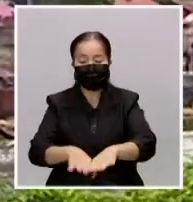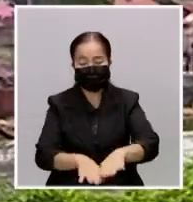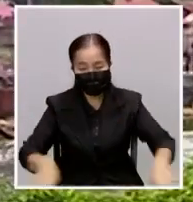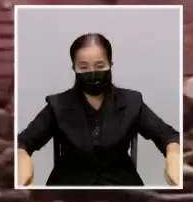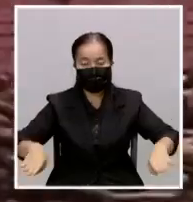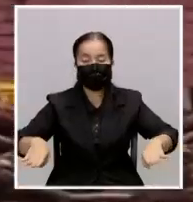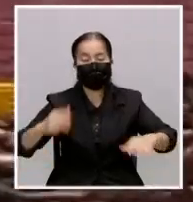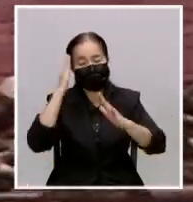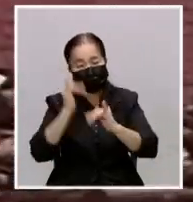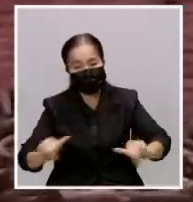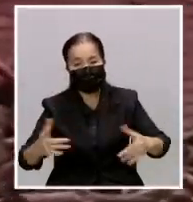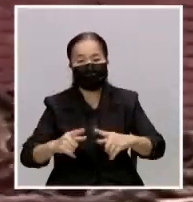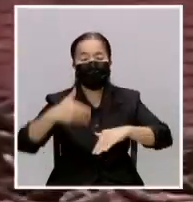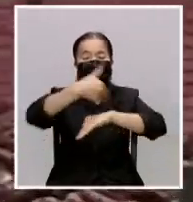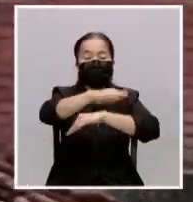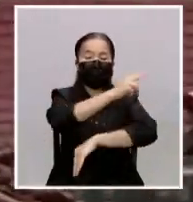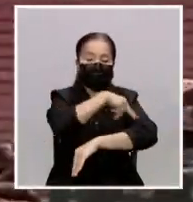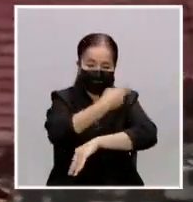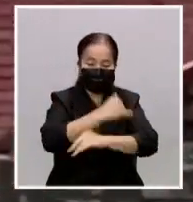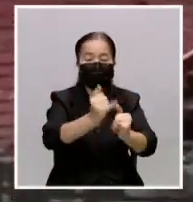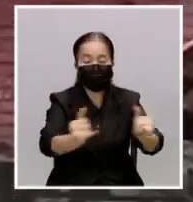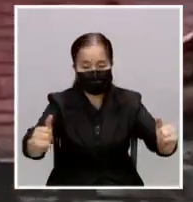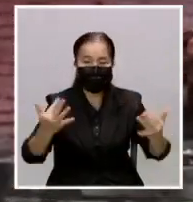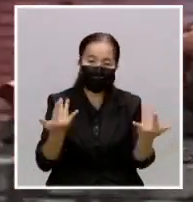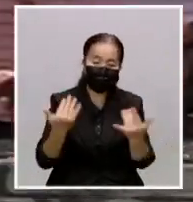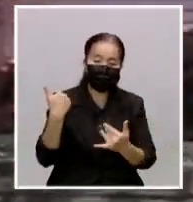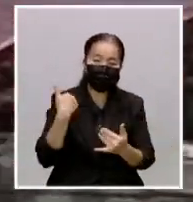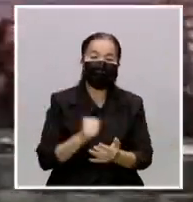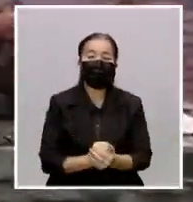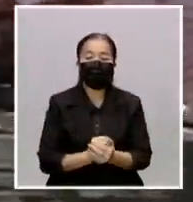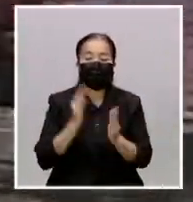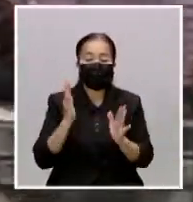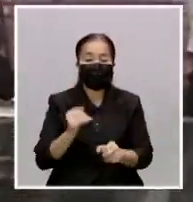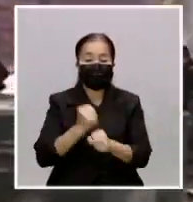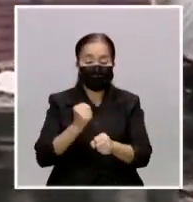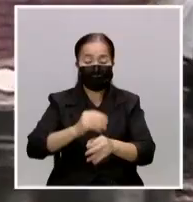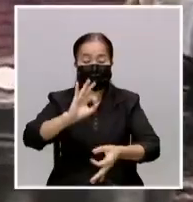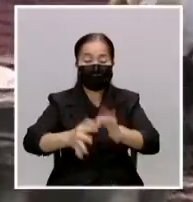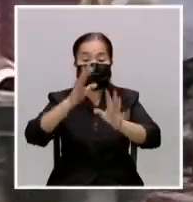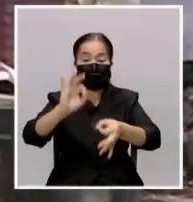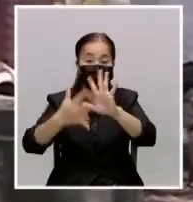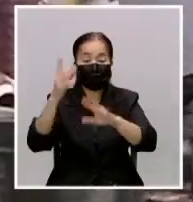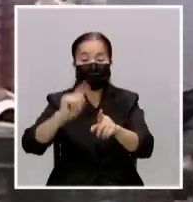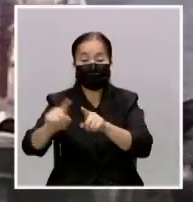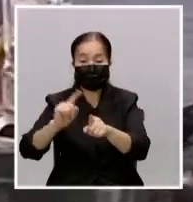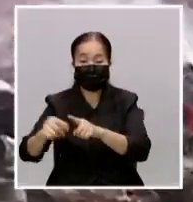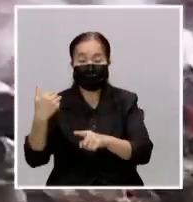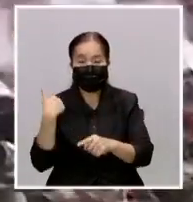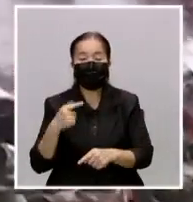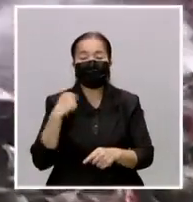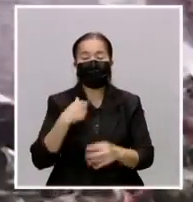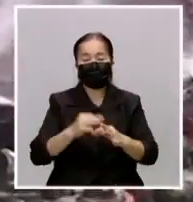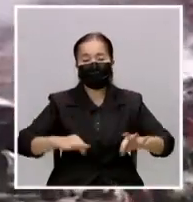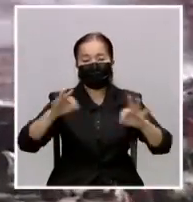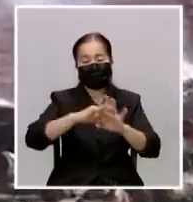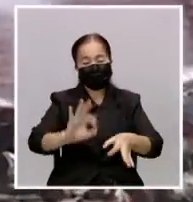เบียงแม้แต่ด้านนอกของโรงพยาบาลค่ะขณะที่พนักงานชาปนสถานหรือสัปเหร่อจำเป็นต้องเผาศ